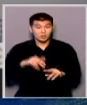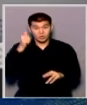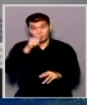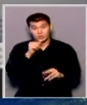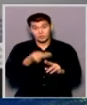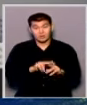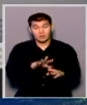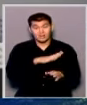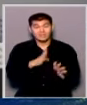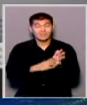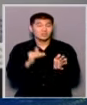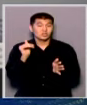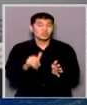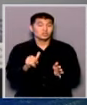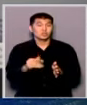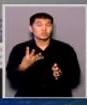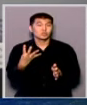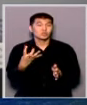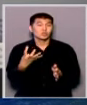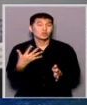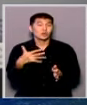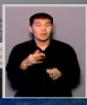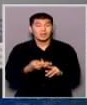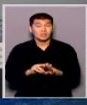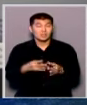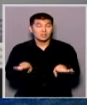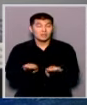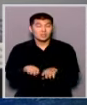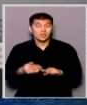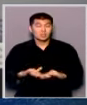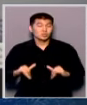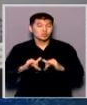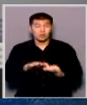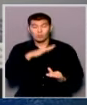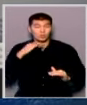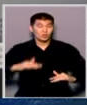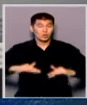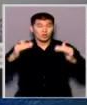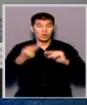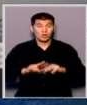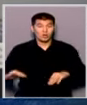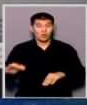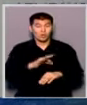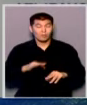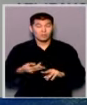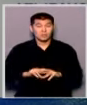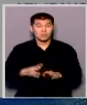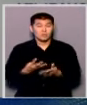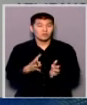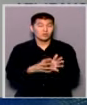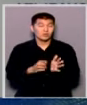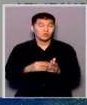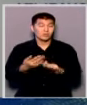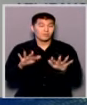года зарегистрировано 9445 случаев. В связи с ростом заболеваемости из резерва по области задействовано